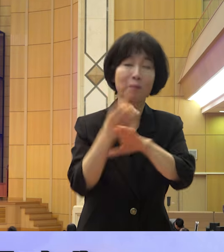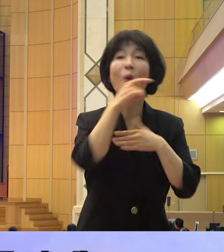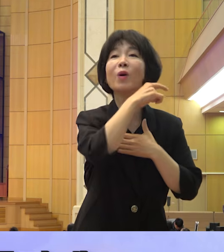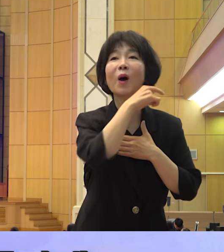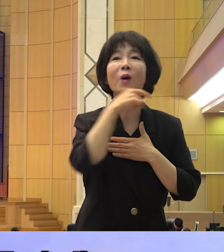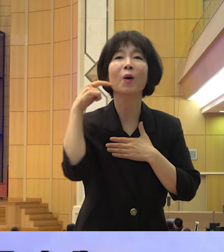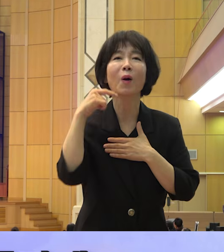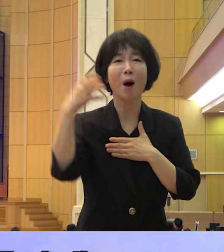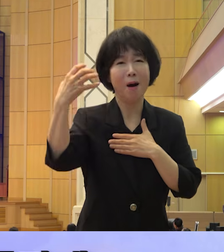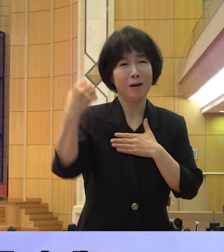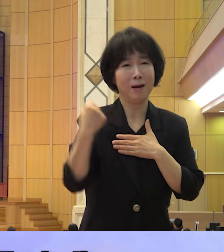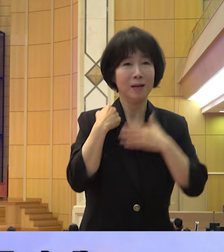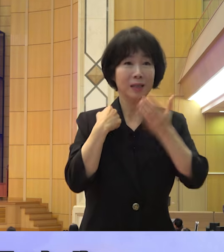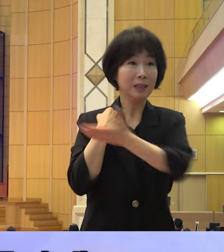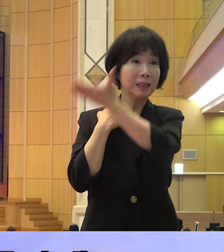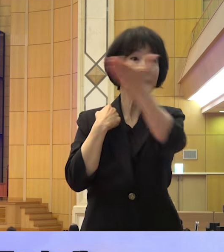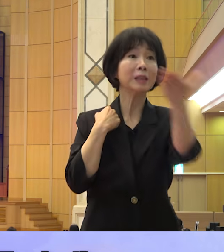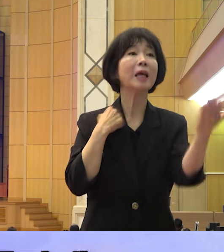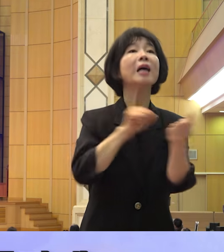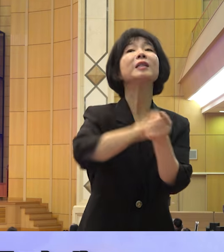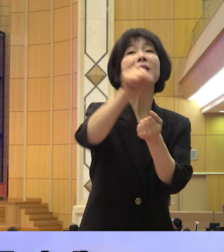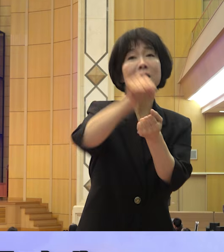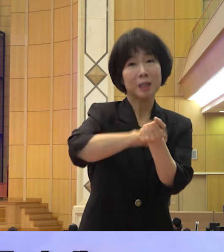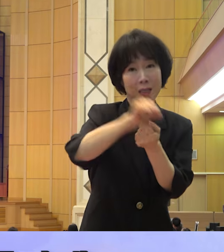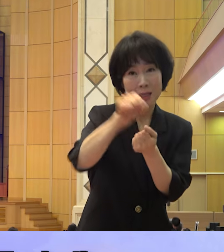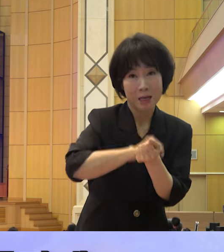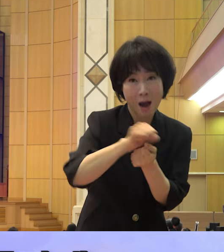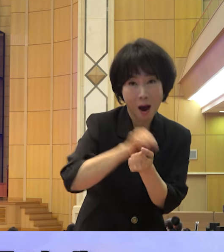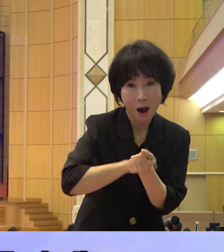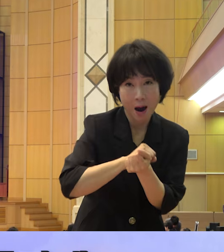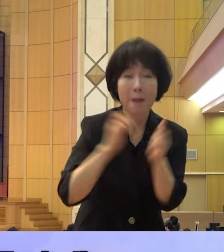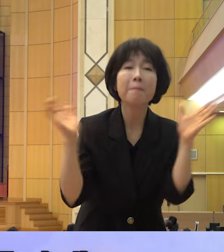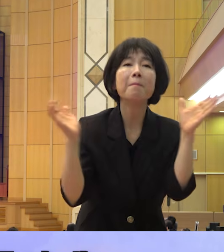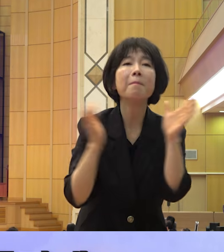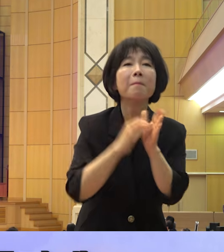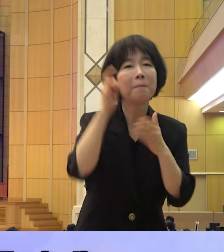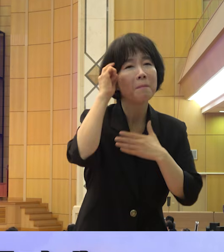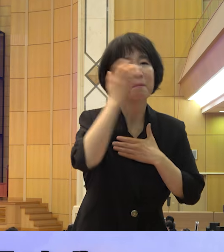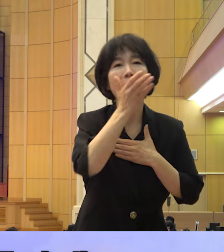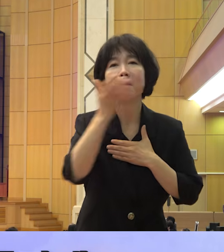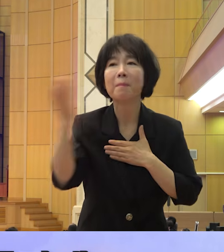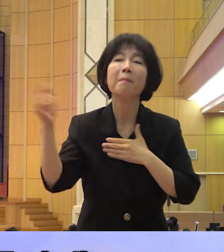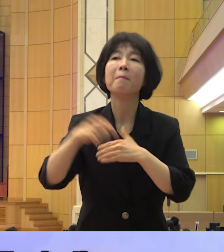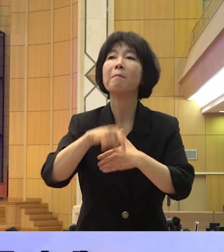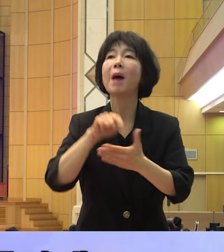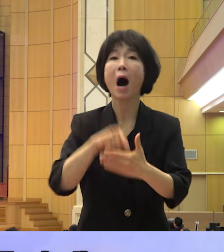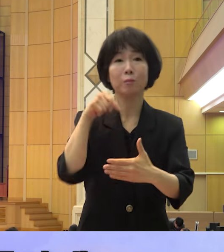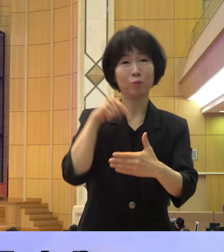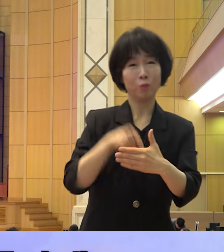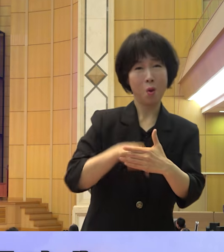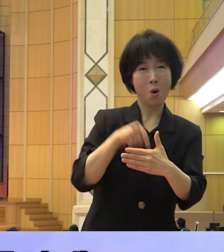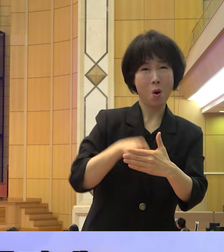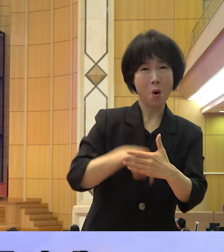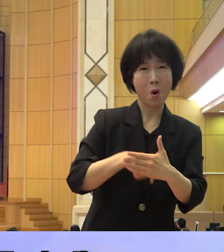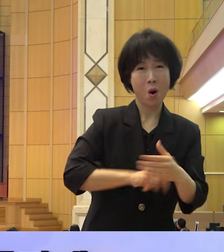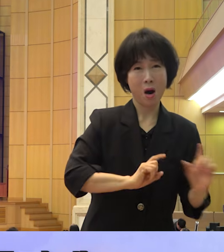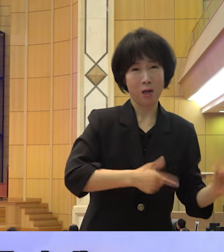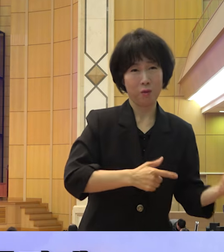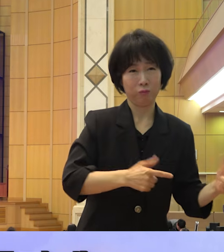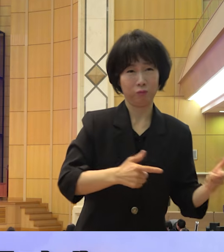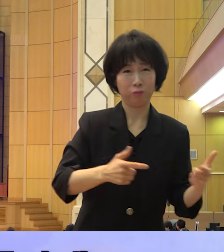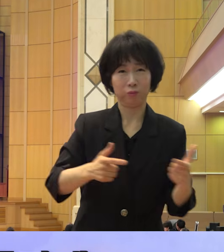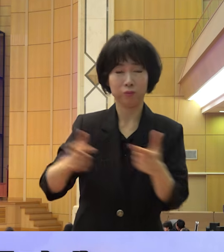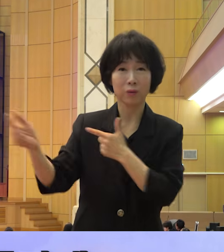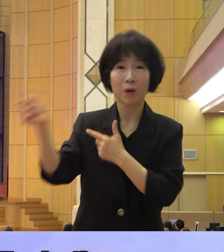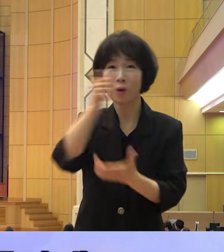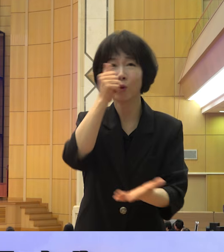예수의 보혈로 그대는 씻기어 있는가. 마음속에